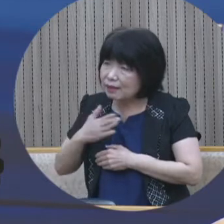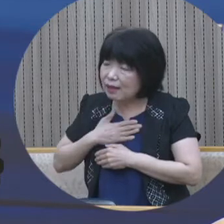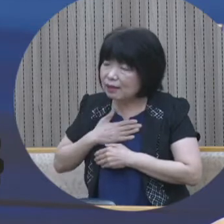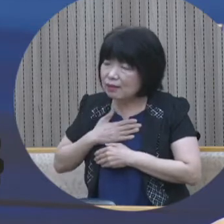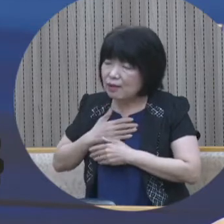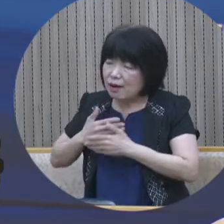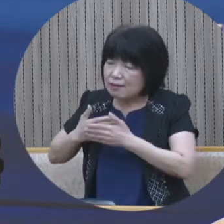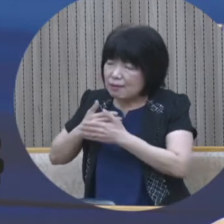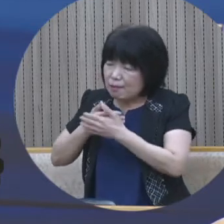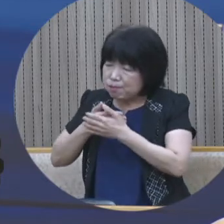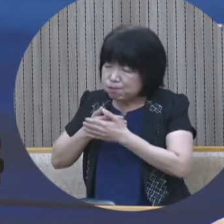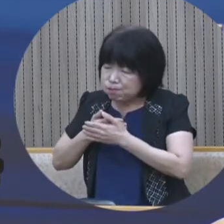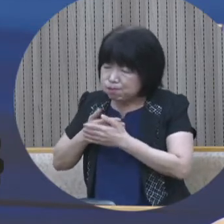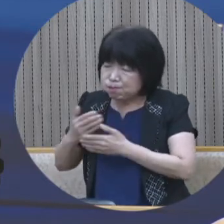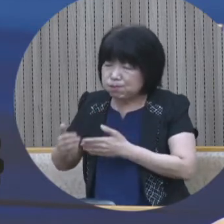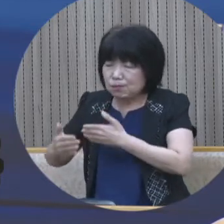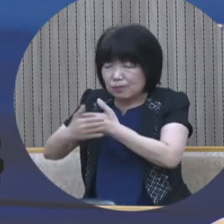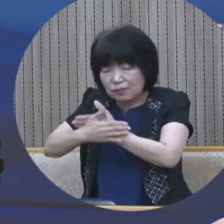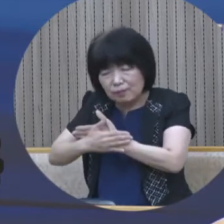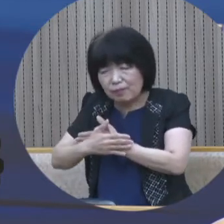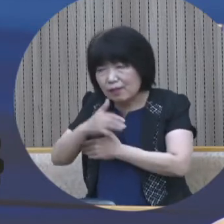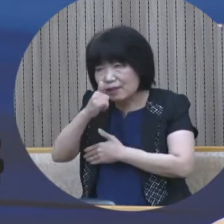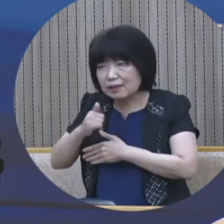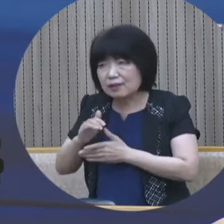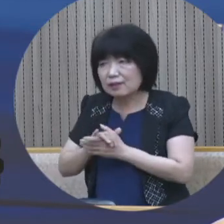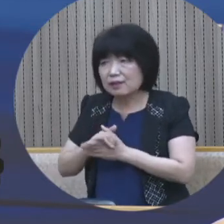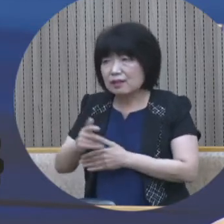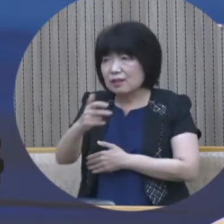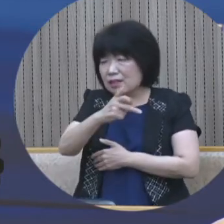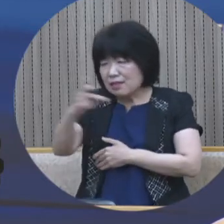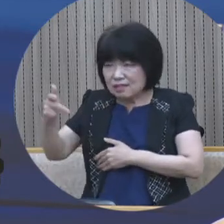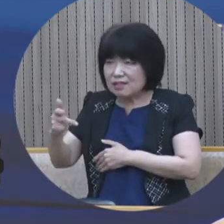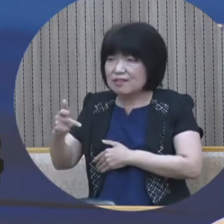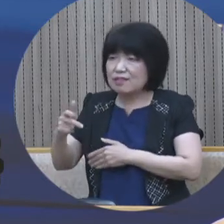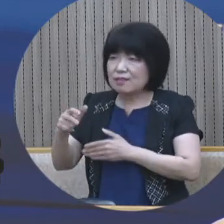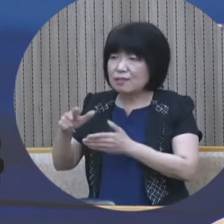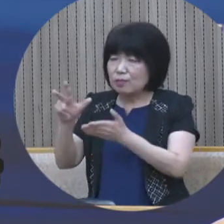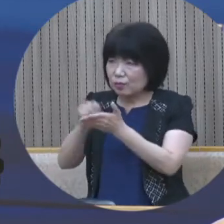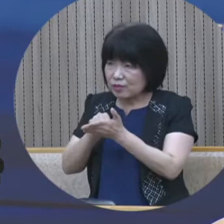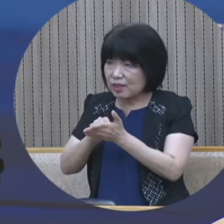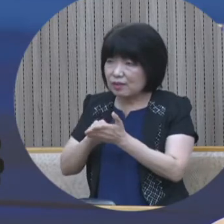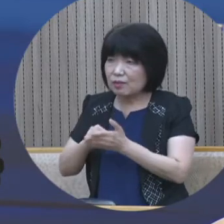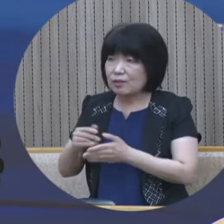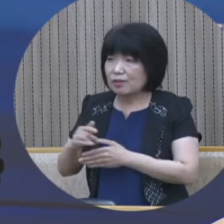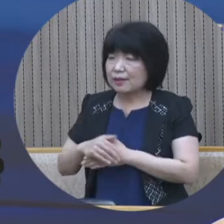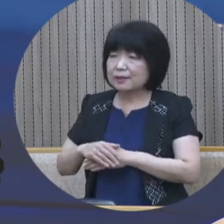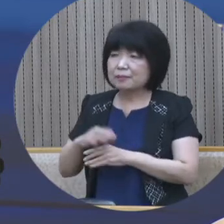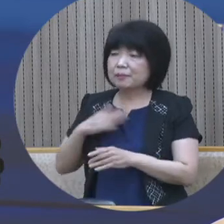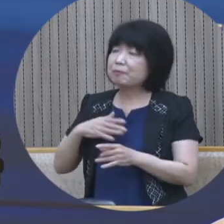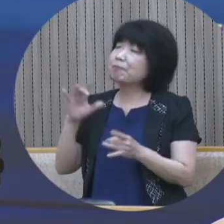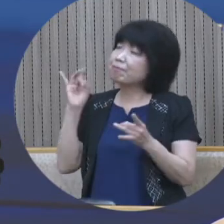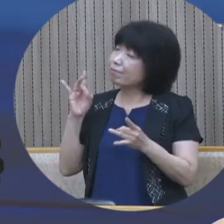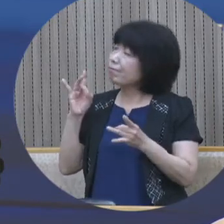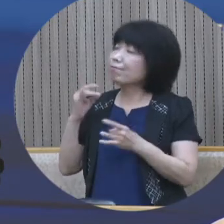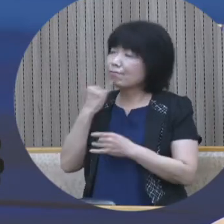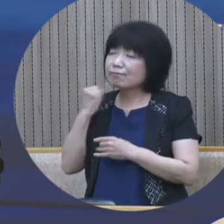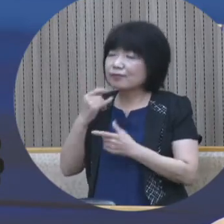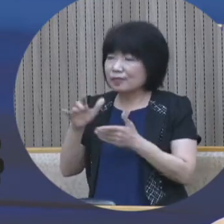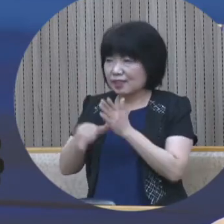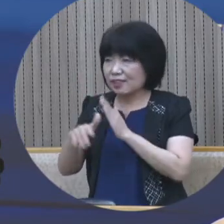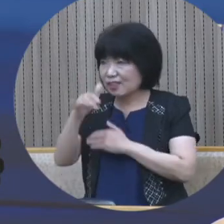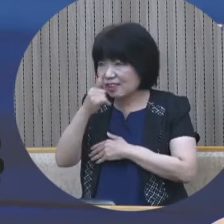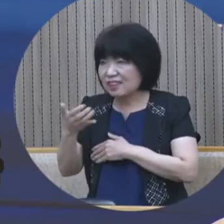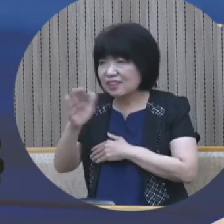있고요. 물론 태산이 움직일 만한 일에도 눈 하나 깜짝 안 할 때도 있어요.